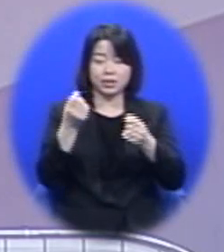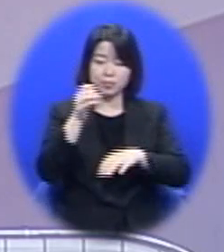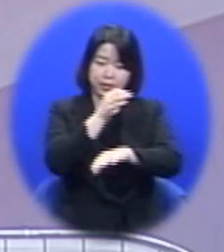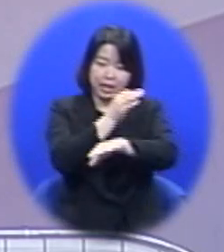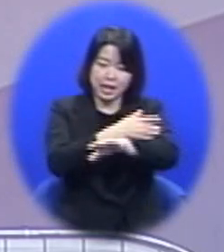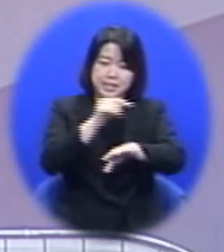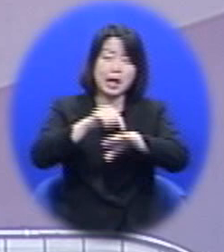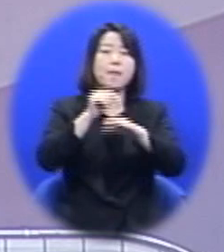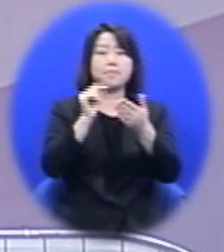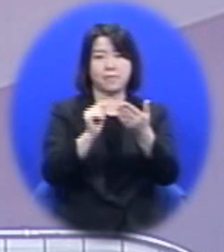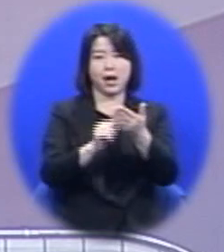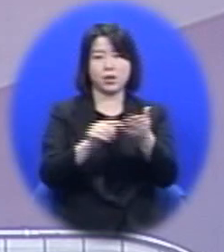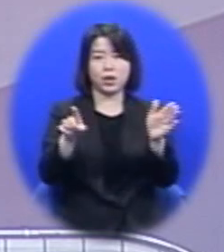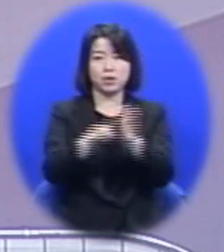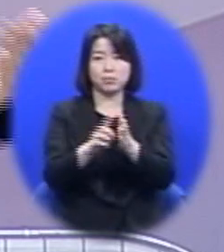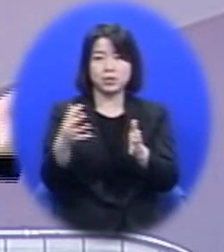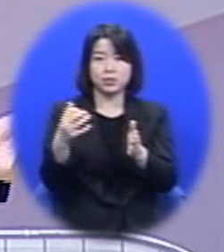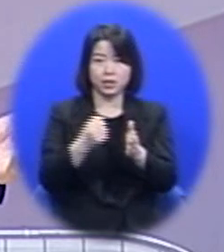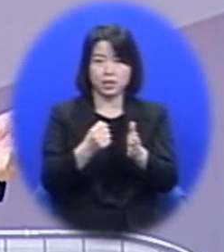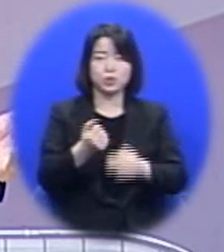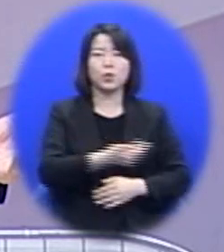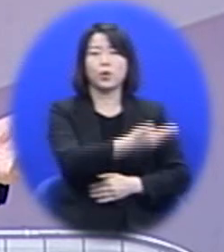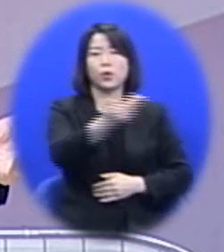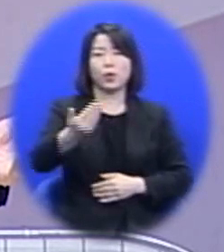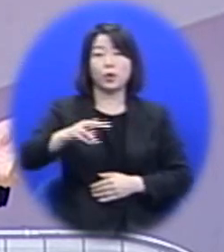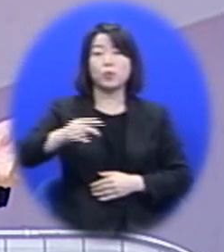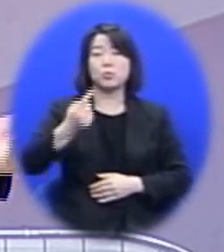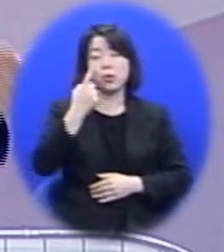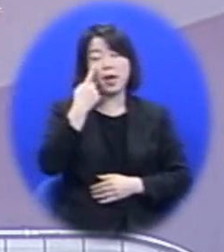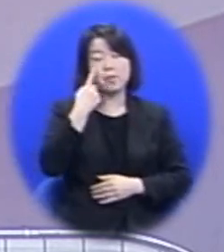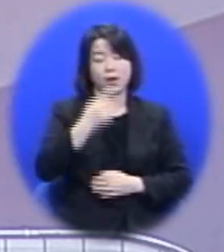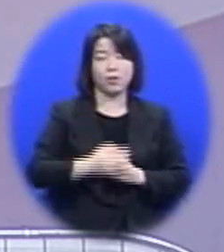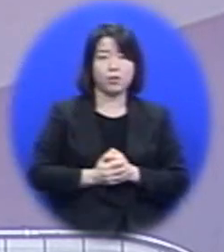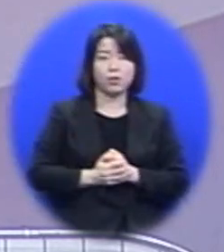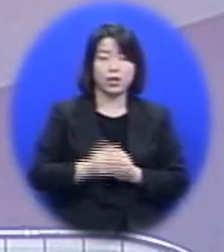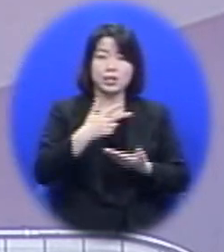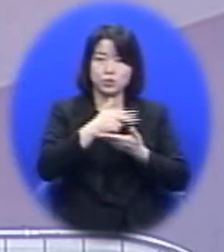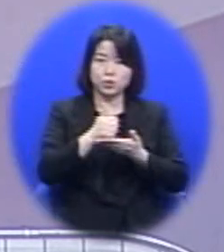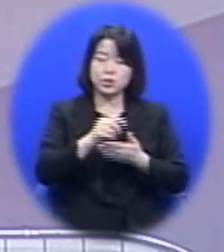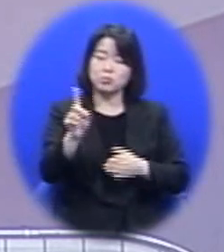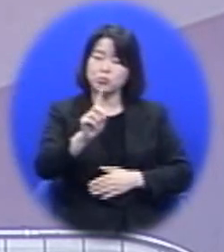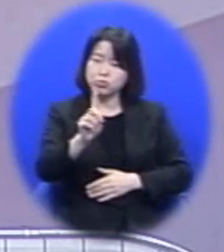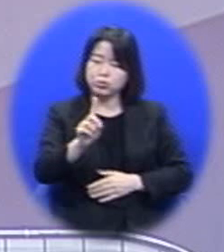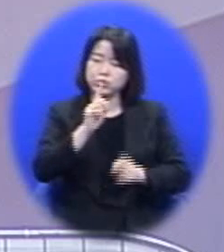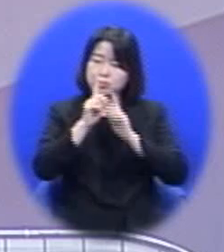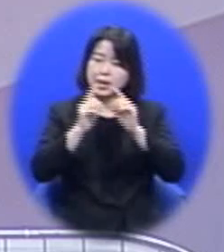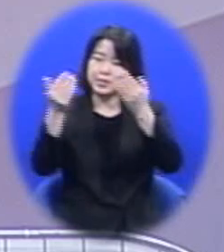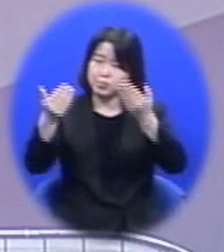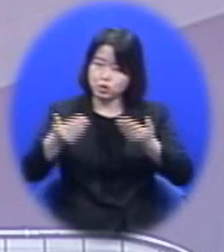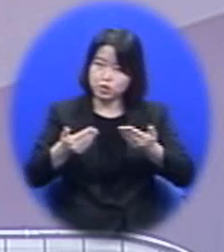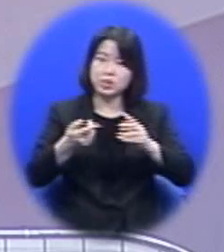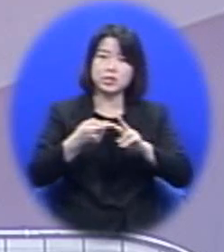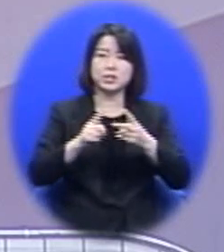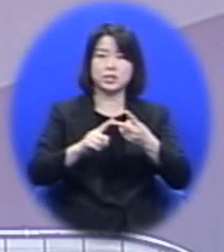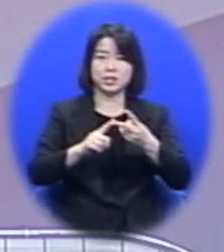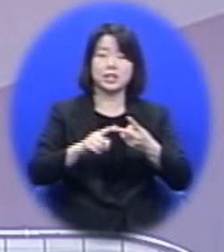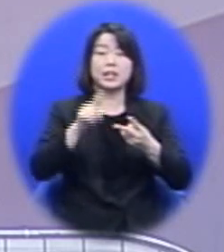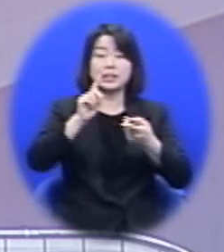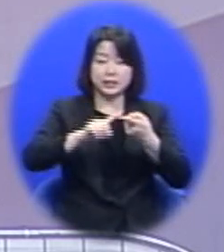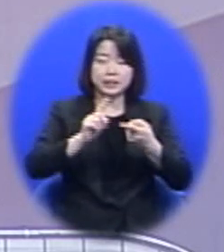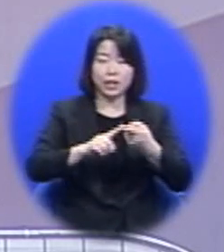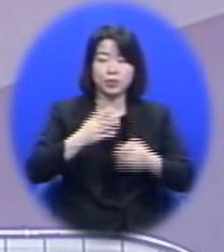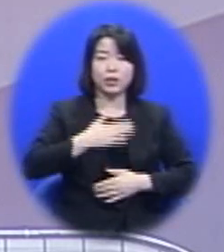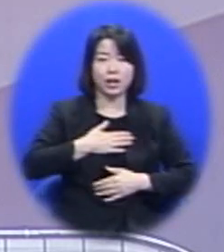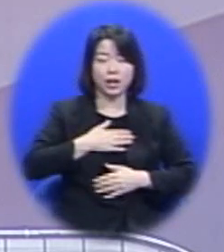믿음 가지고 여러분도 한번 해보세요. 주님 무슨 말씀하시든지 제가 그대로 듣겠습니다.